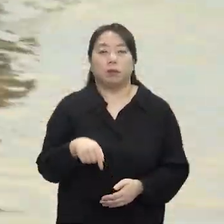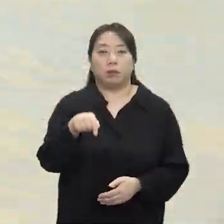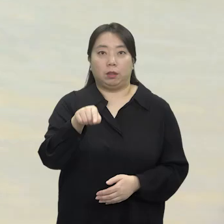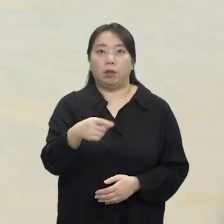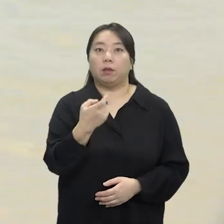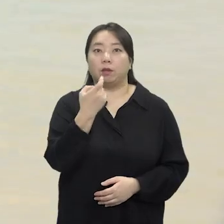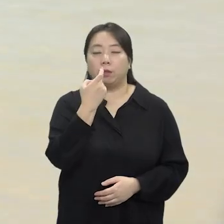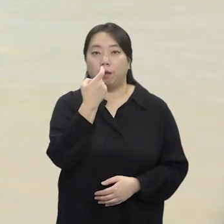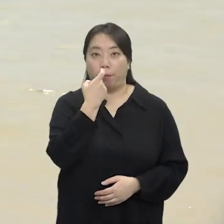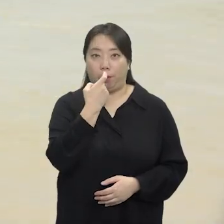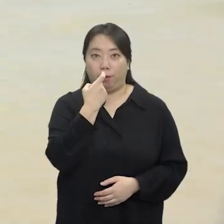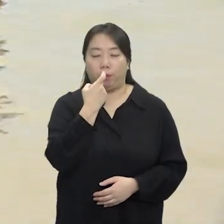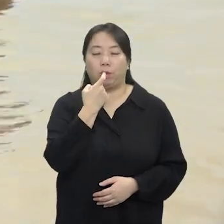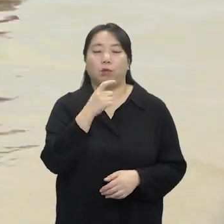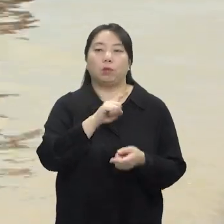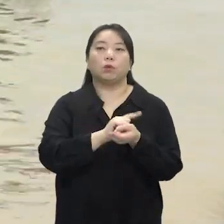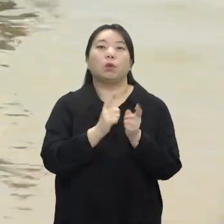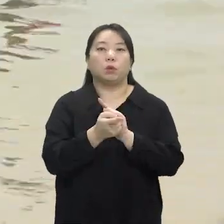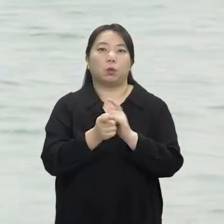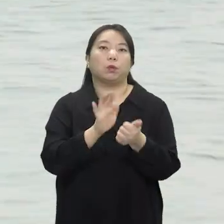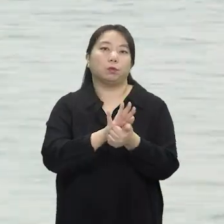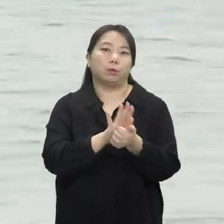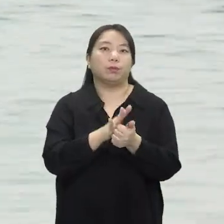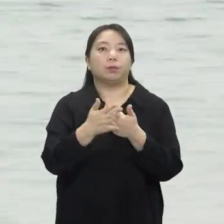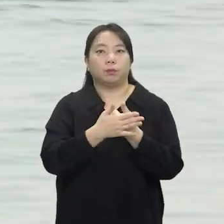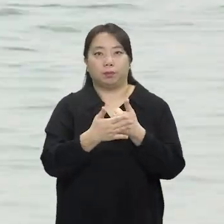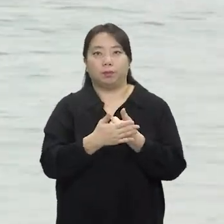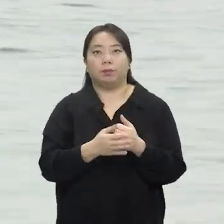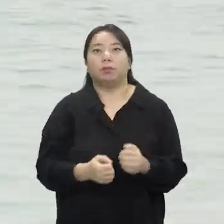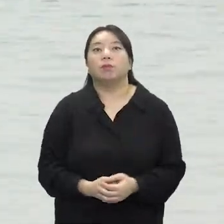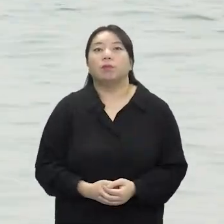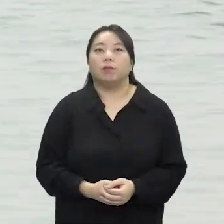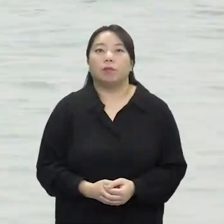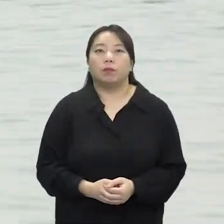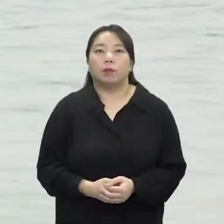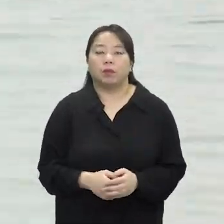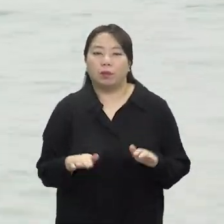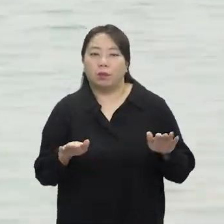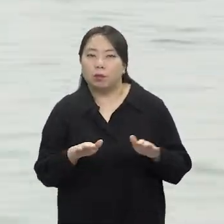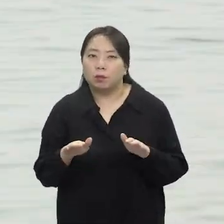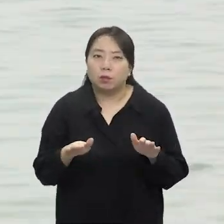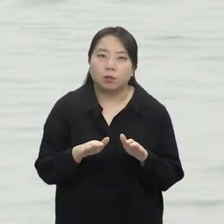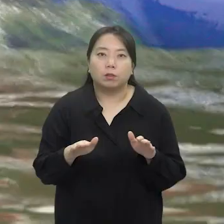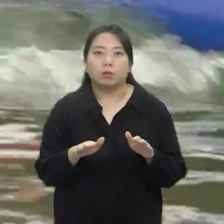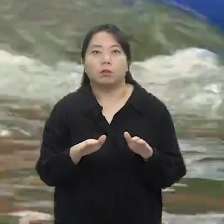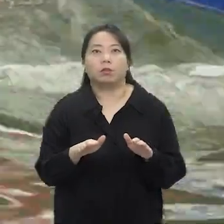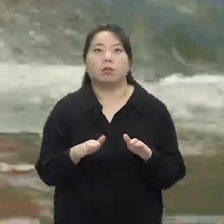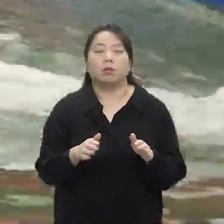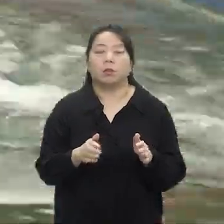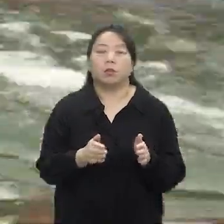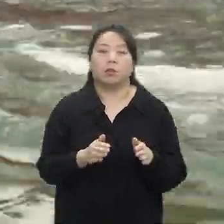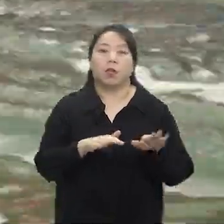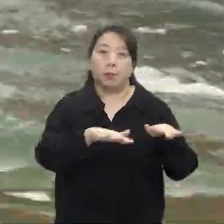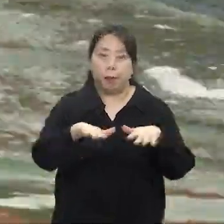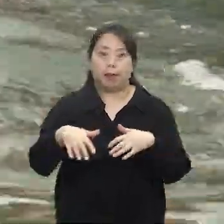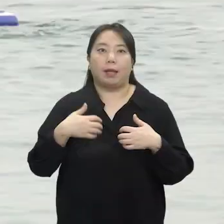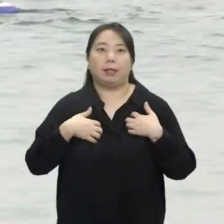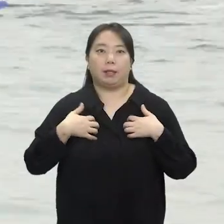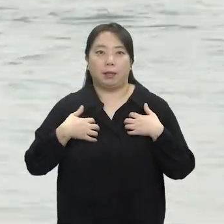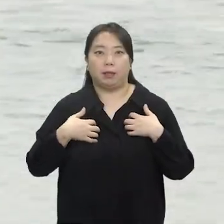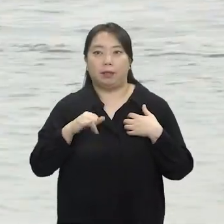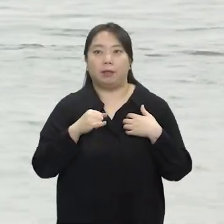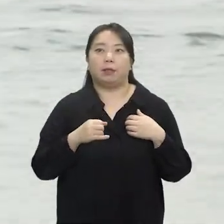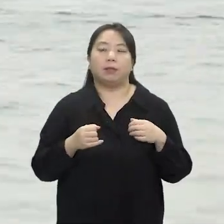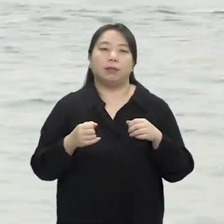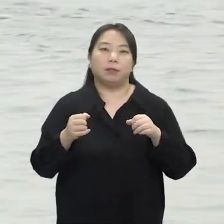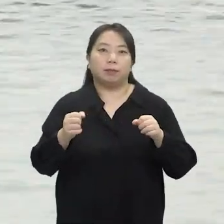배우며 협동심도 기릅니다. 여기에 흔들흔들 중심을 잡으며 바다를 즐기는 패들보트